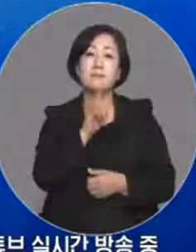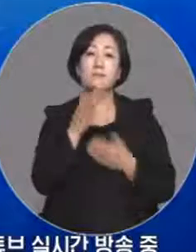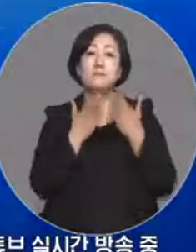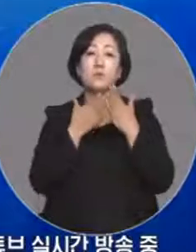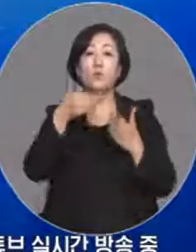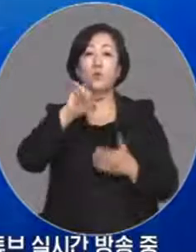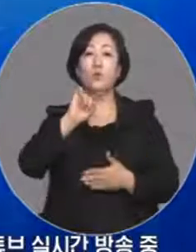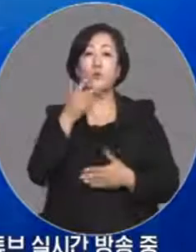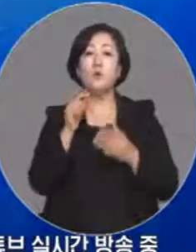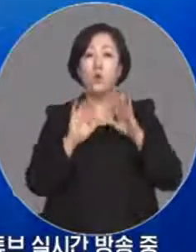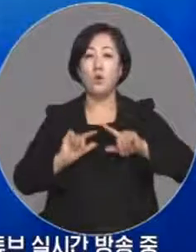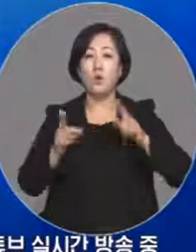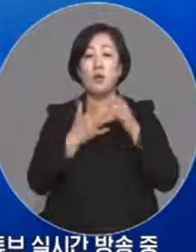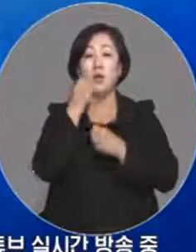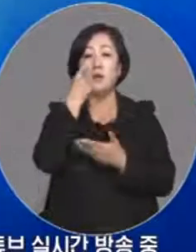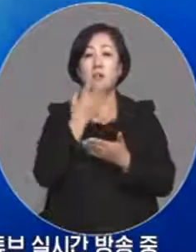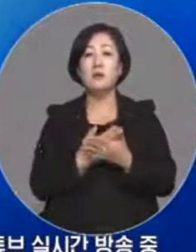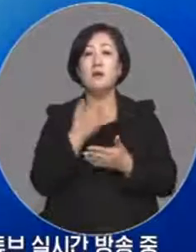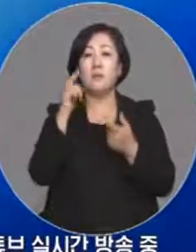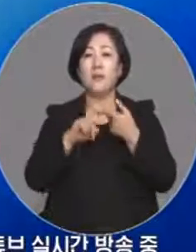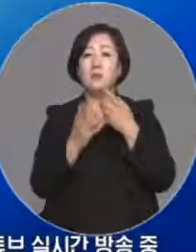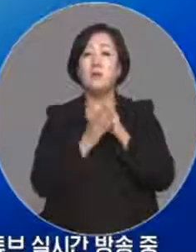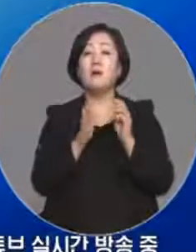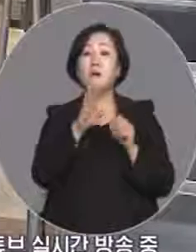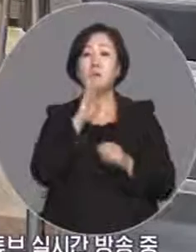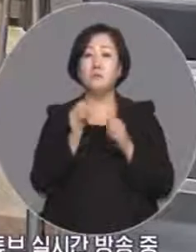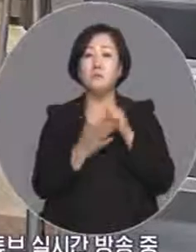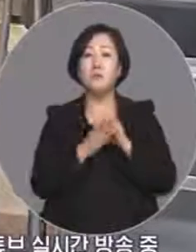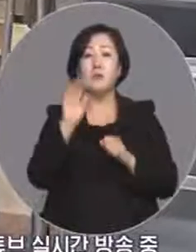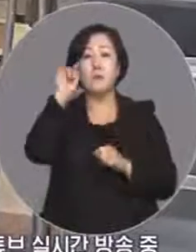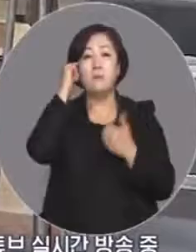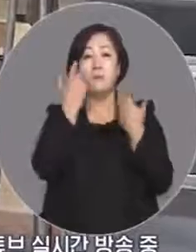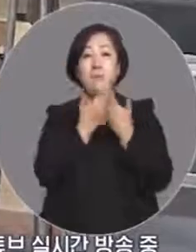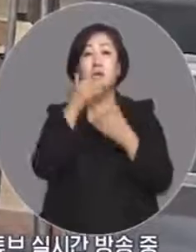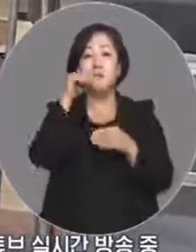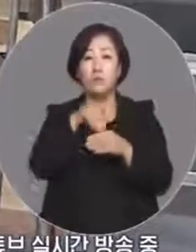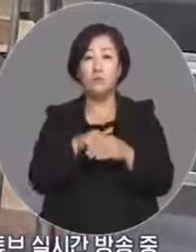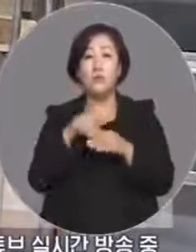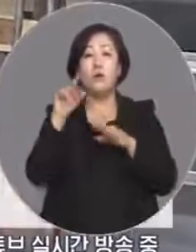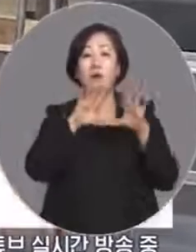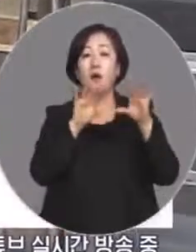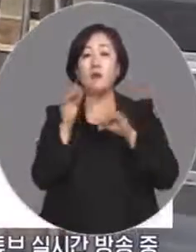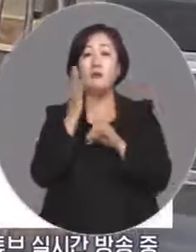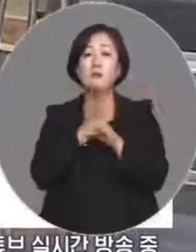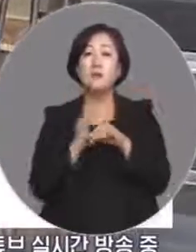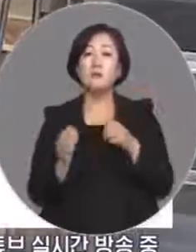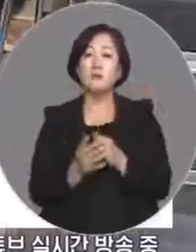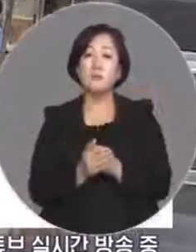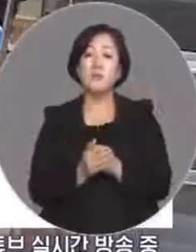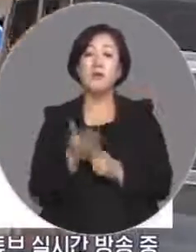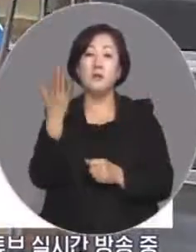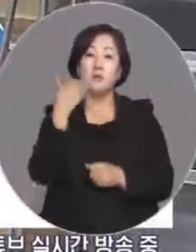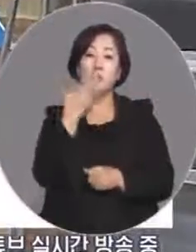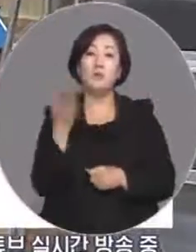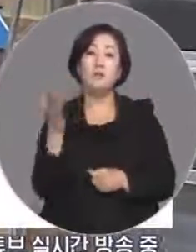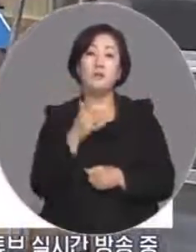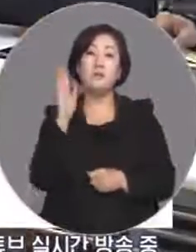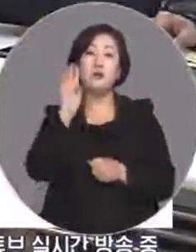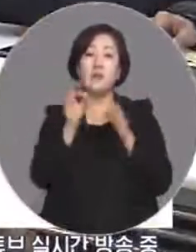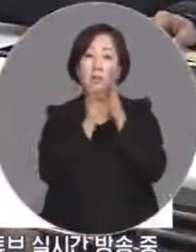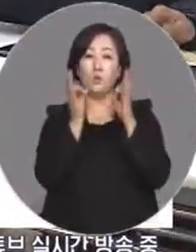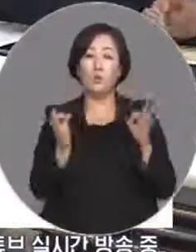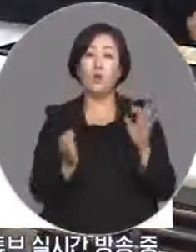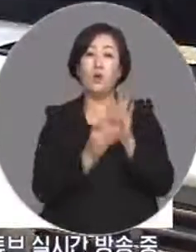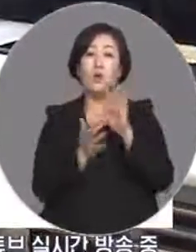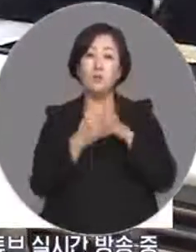현대중공업 노조가 올해 임금 협상과 관련해 실시한 파업 찬반 투표가 가결됐습니다. 지난 9일부터 나흘간